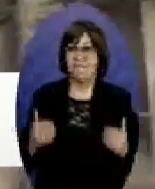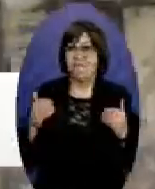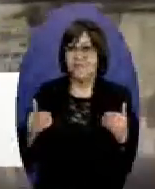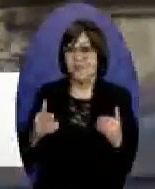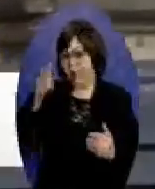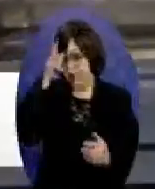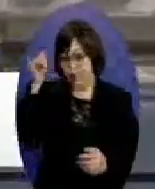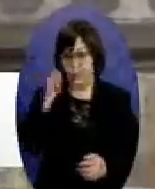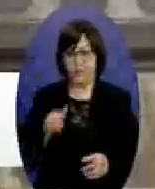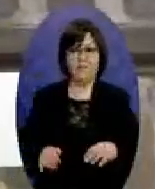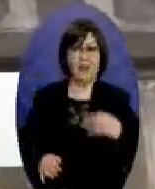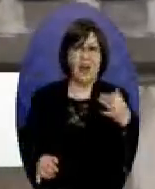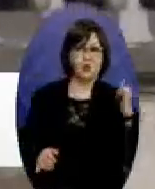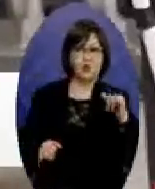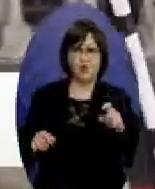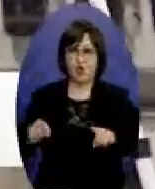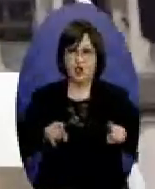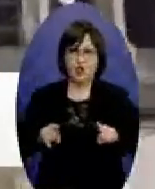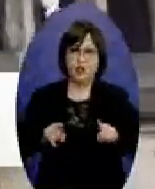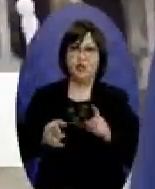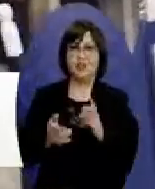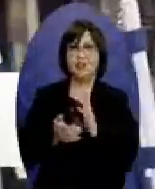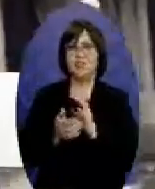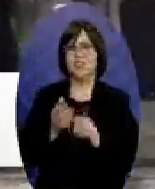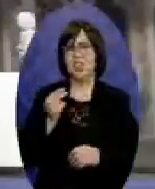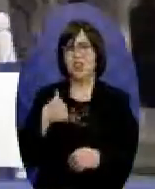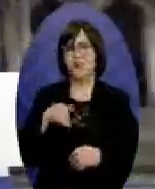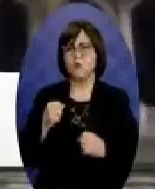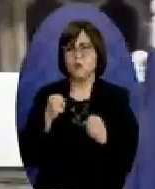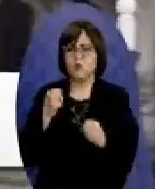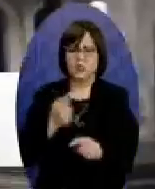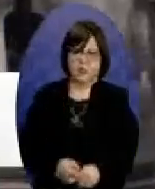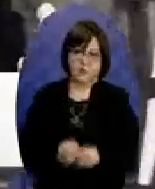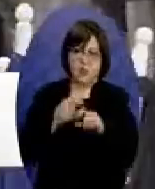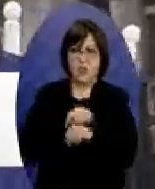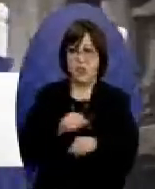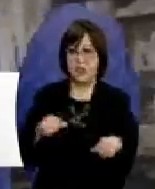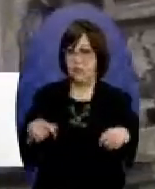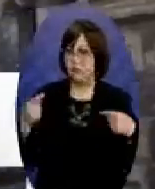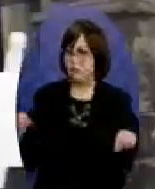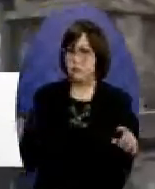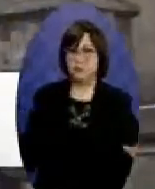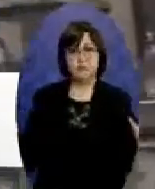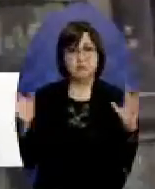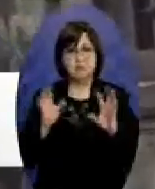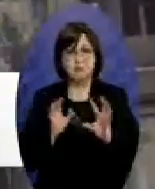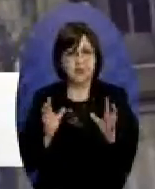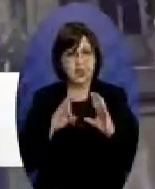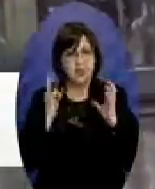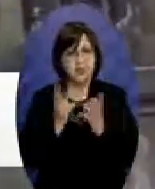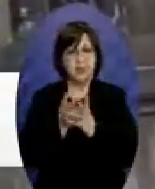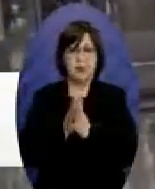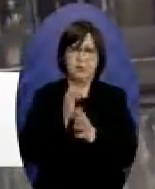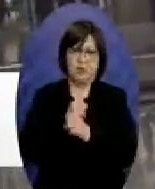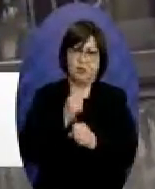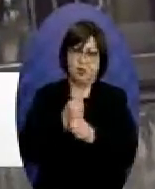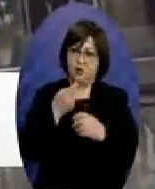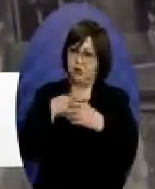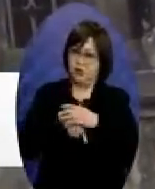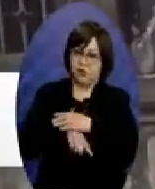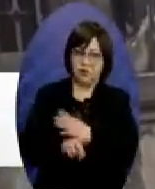болон Франц улсын өрсөлдөх чадамжийг бэхжүүлэх, хоёр орны иргэний нийгэм хоорондын хамтын ажиллагаа гүнзгийрүүлэх тохиролцоонд